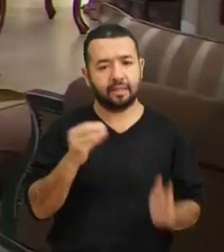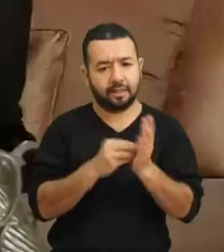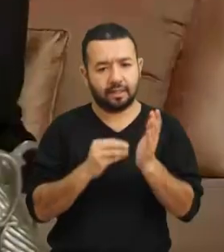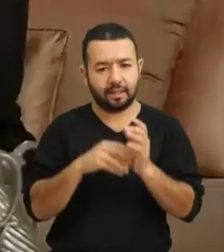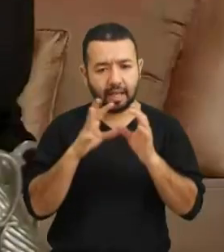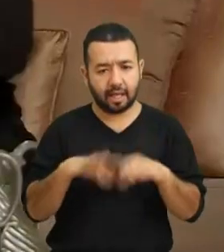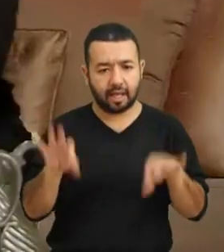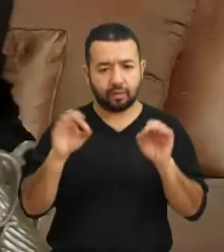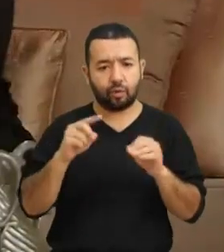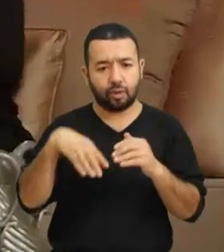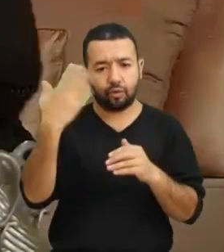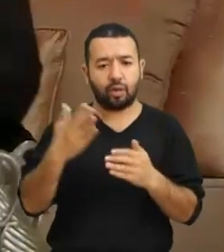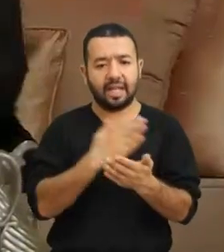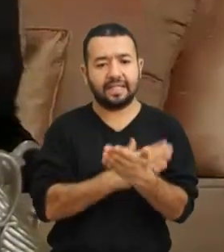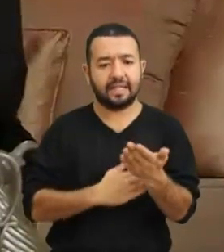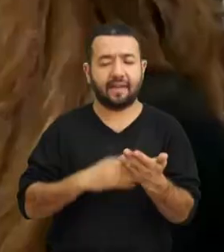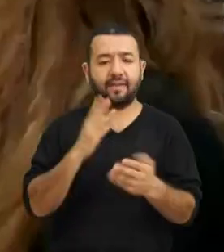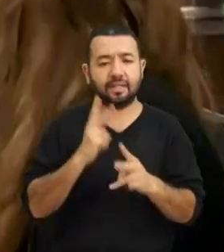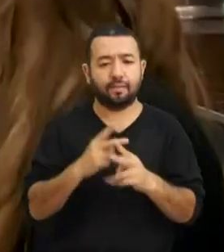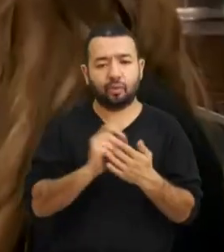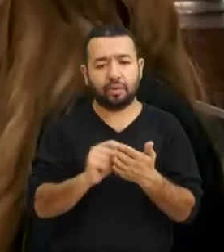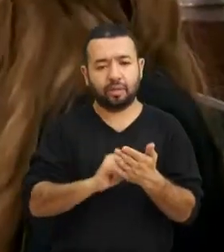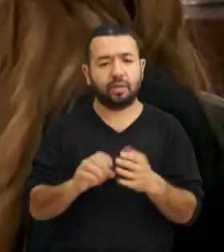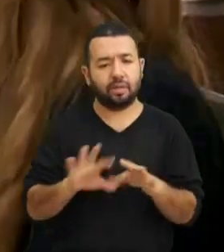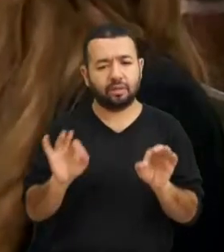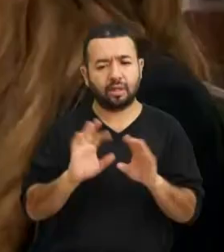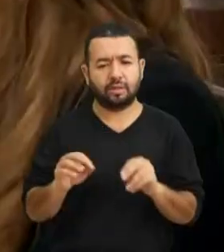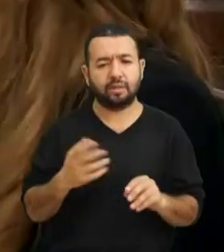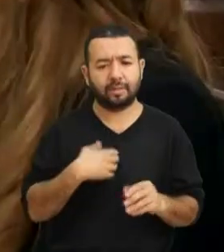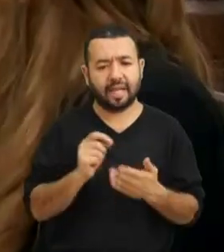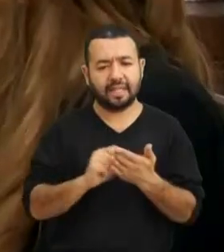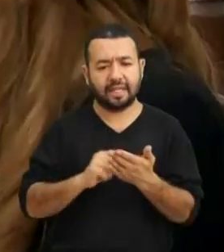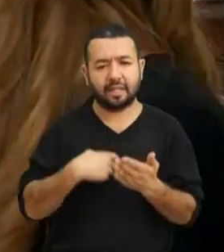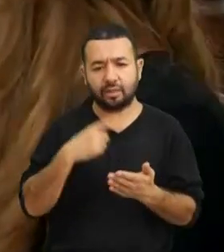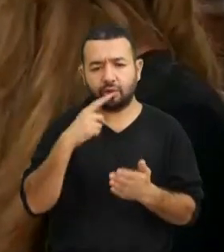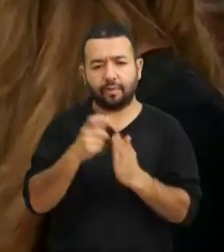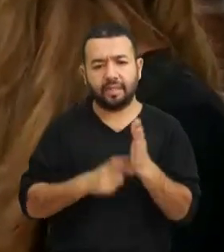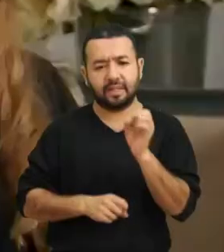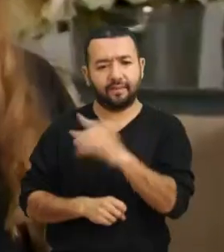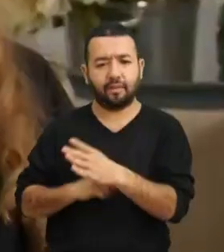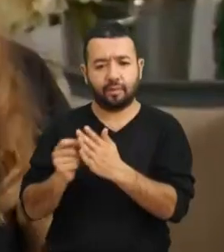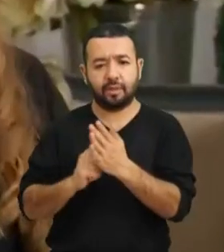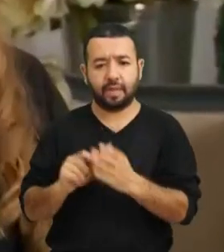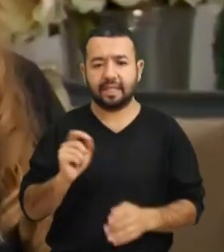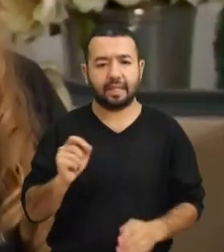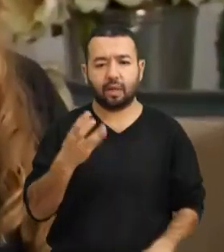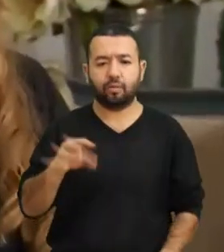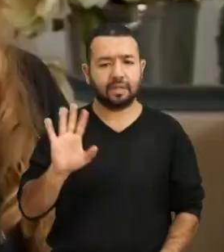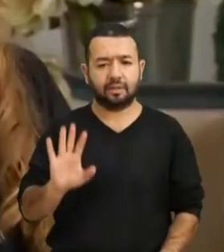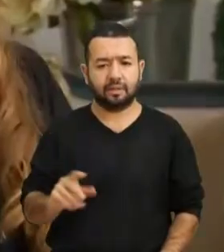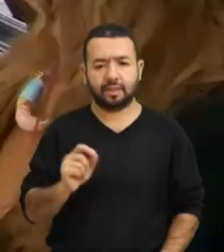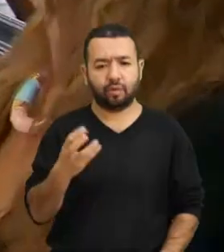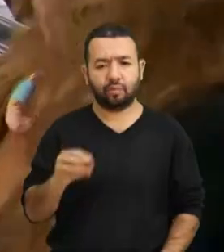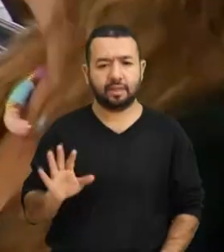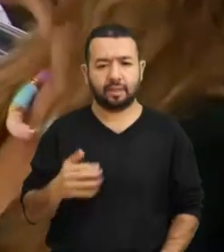ekle. Ondan sonra zarfları bir an önce yazdıralım. Tabii tabii hayatım merak etme. Ben sekreterime söylerim. Listeyi veririm halleder o. Sekreter olmaz hayatım.